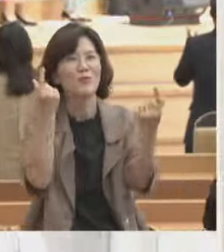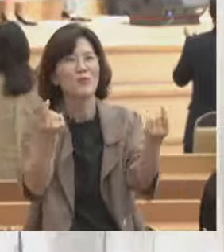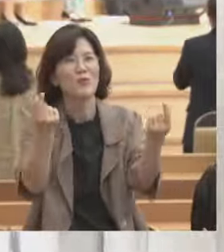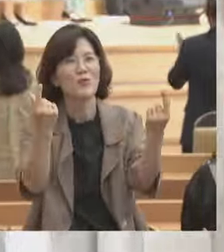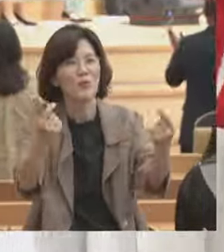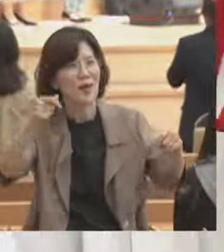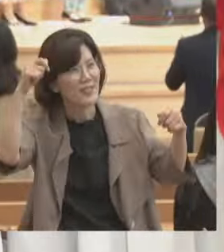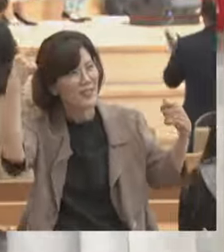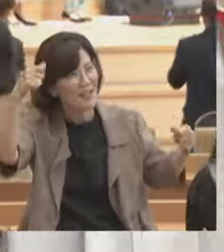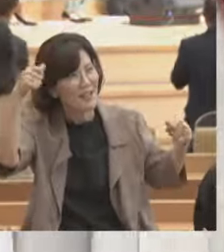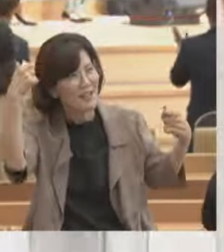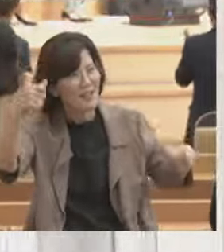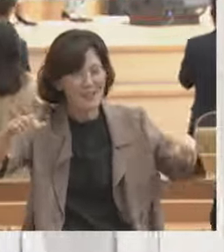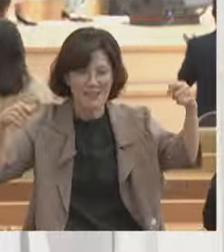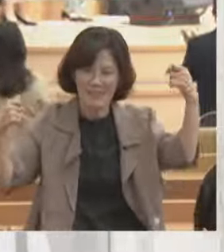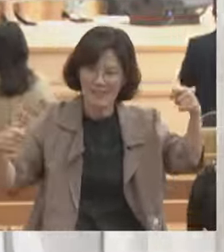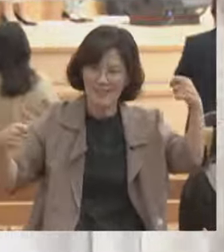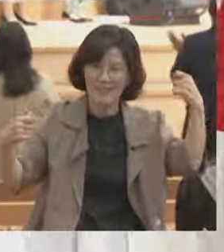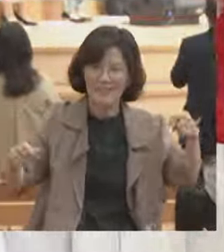나처럼 춤을 추면서